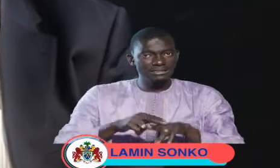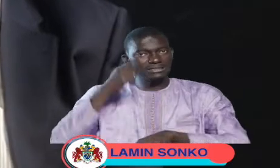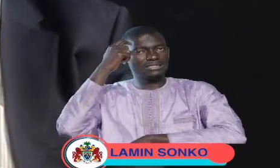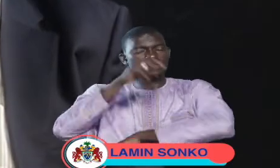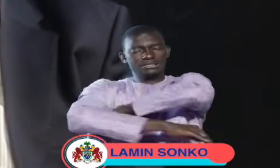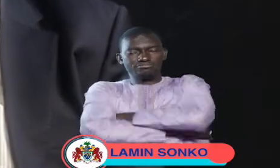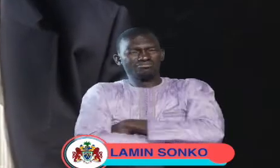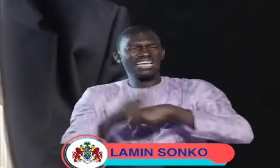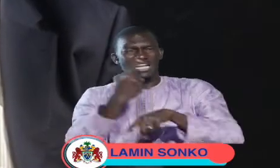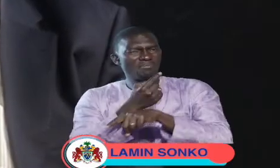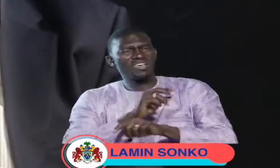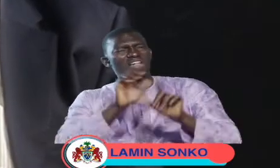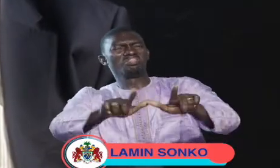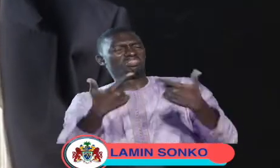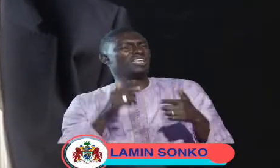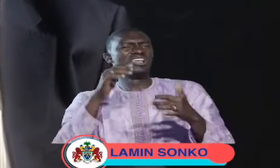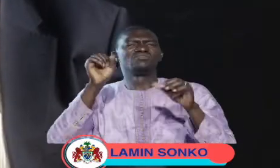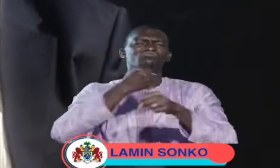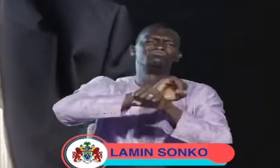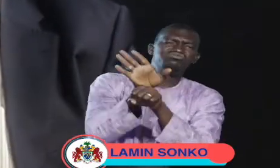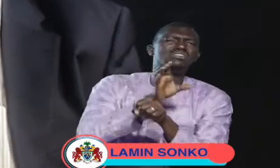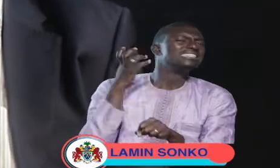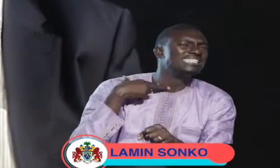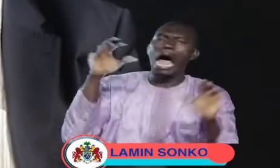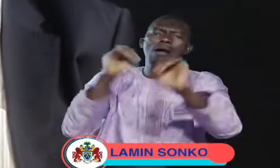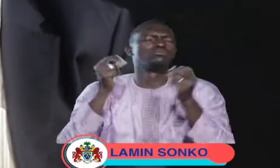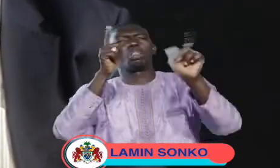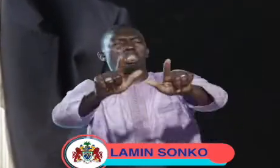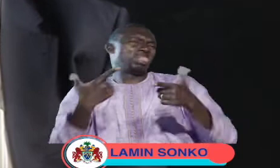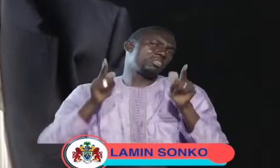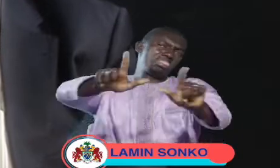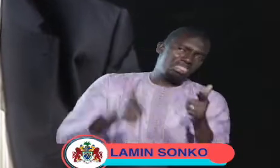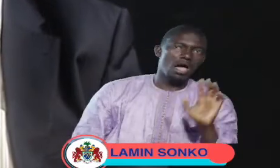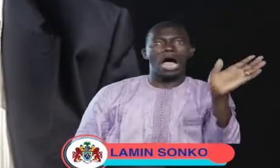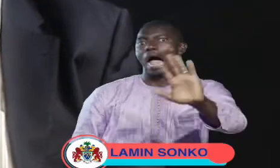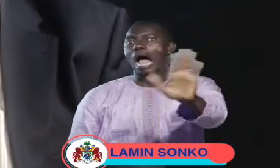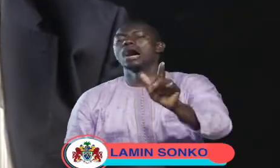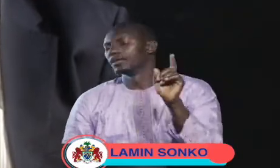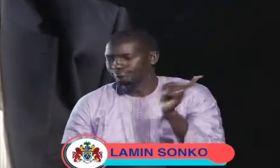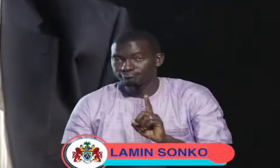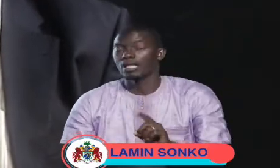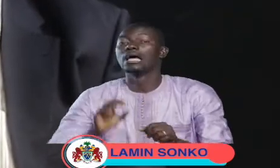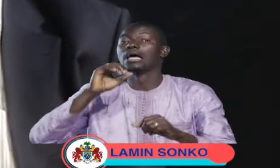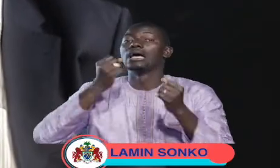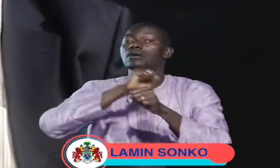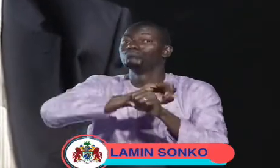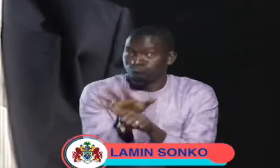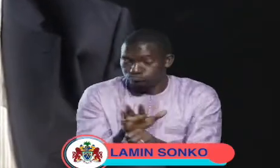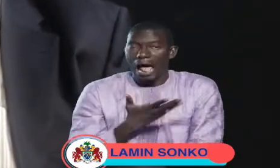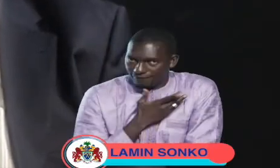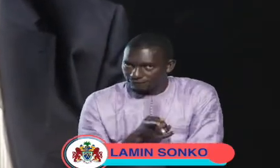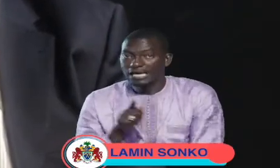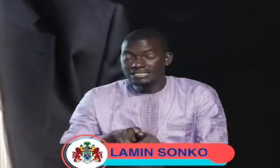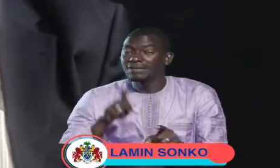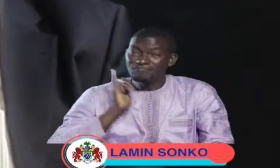kurangi man soto e mo kulal mi anko lafta ko bonde mol bulu ka tan ko kurane mi anko asoto dal ada ka sawno ada sawo tarade bake misal